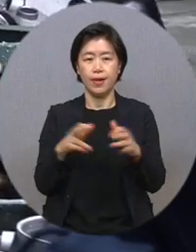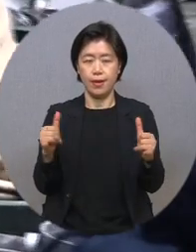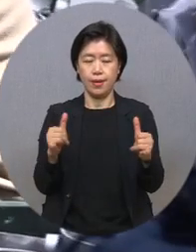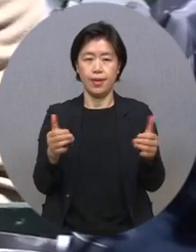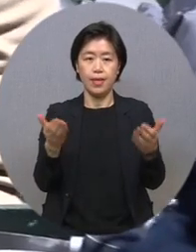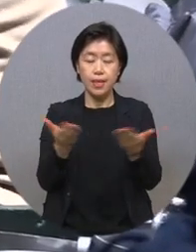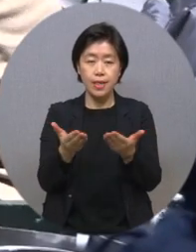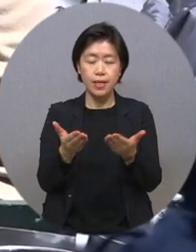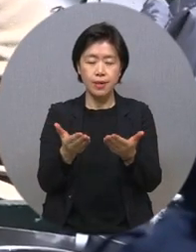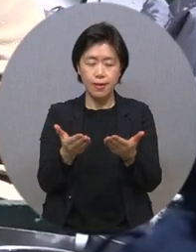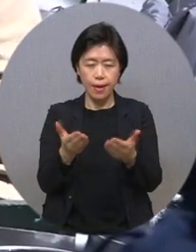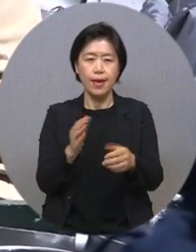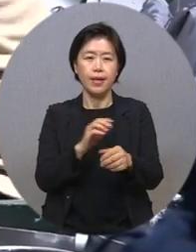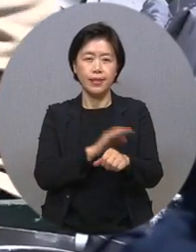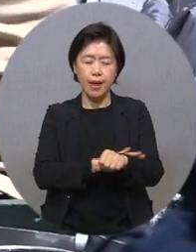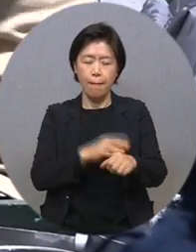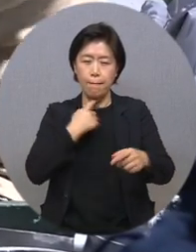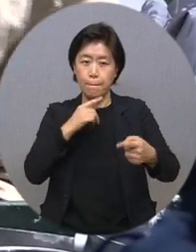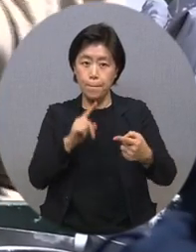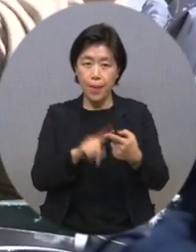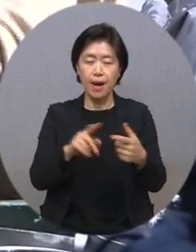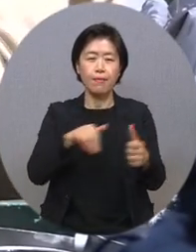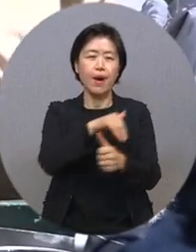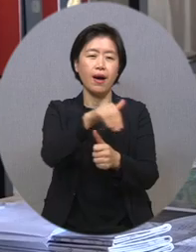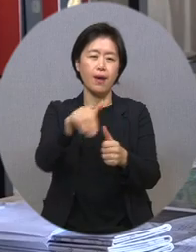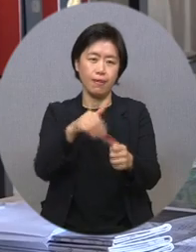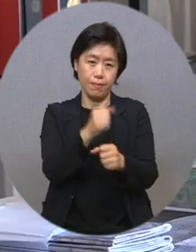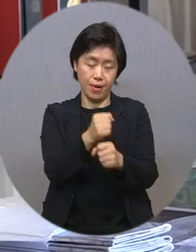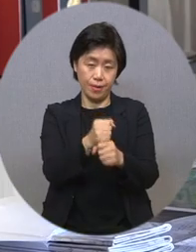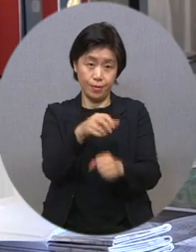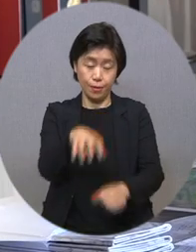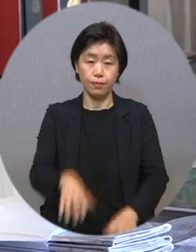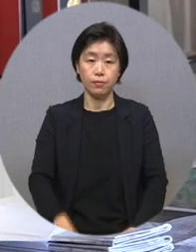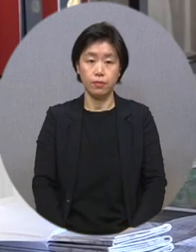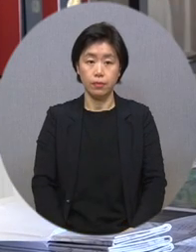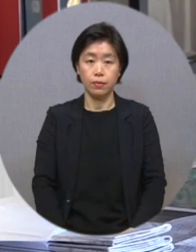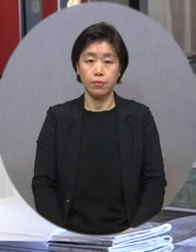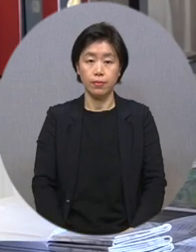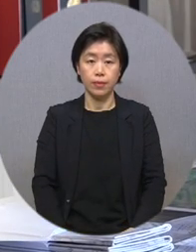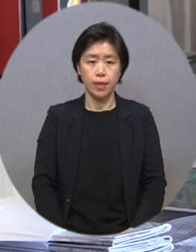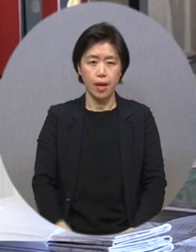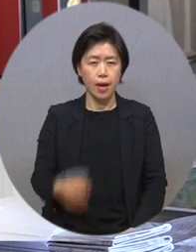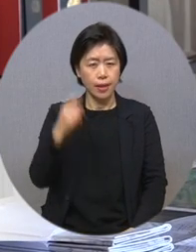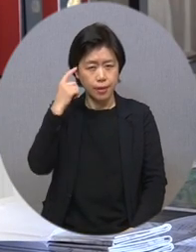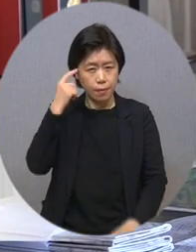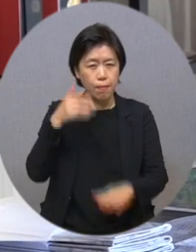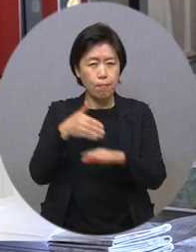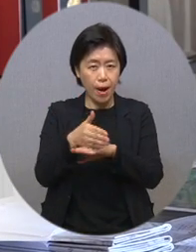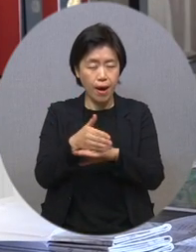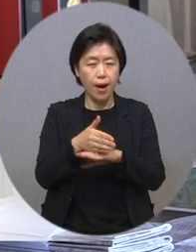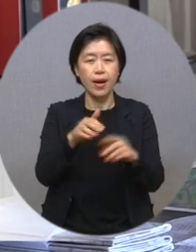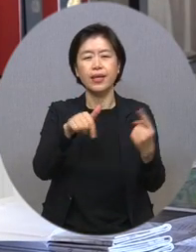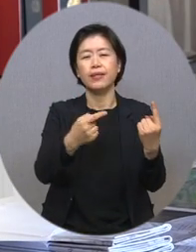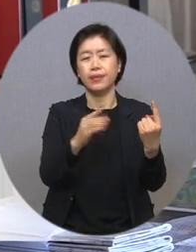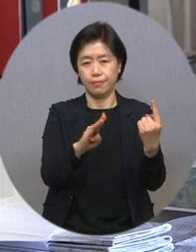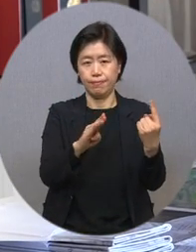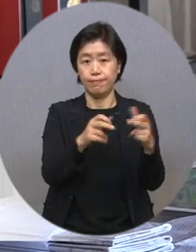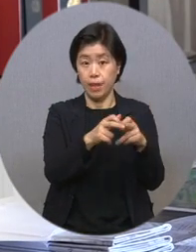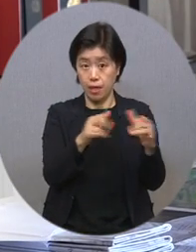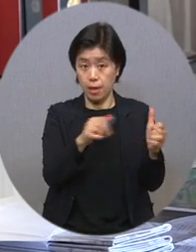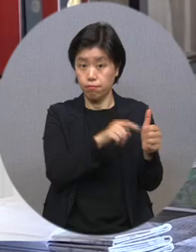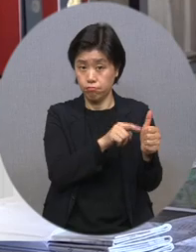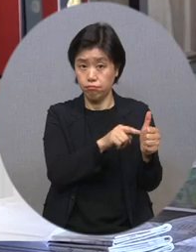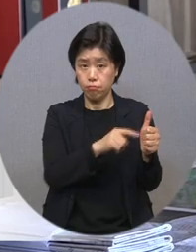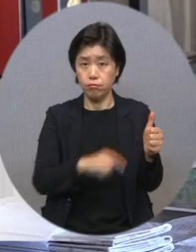장애인들의 불편함을 최소화한 작업장을 말합니다. 우리 지적장애 1급 그 친구가 두